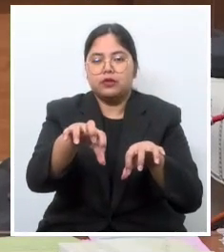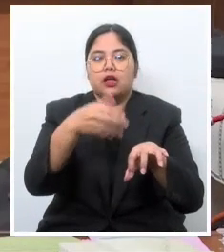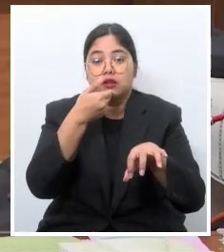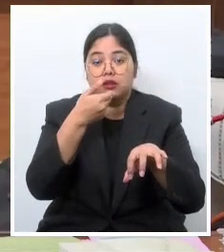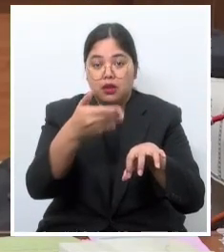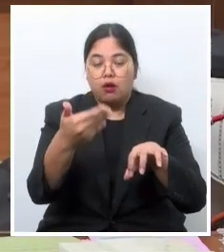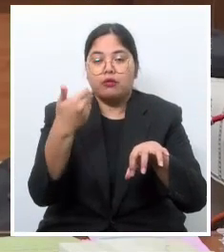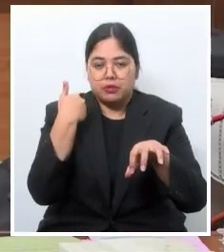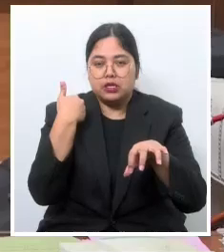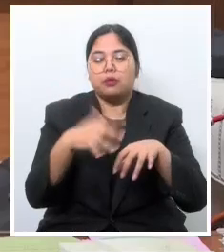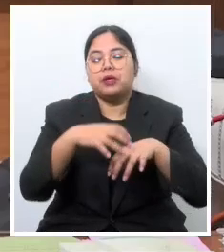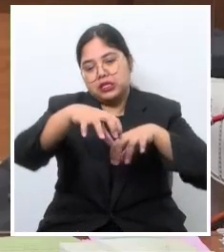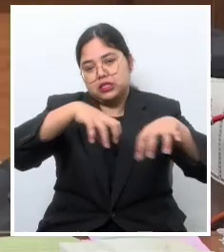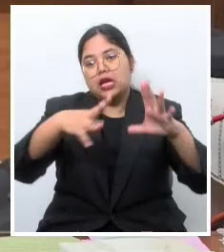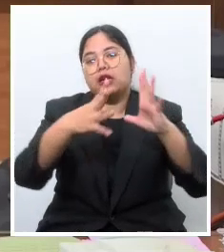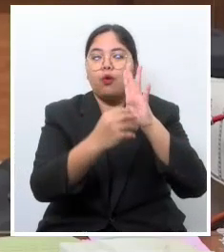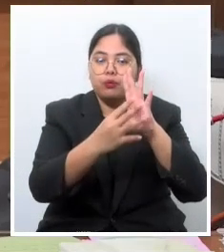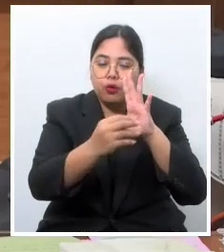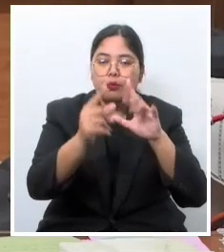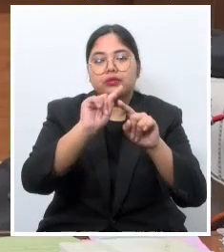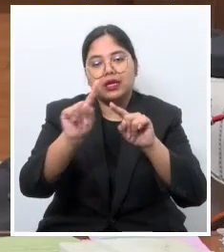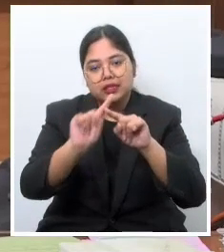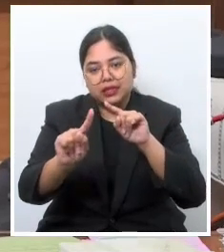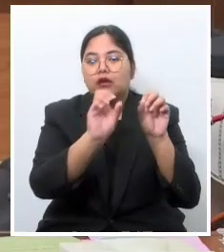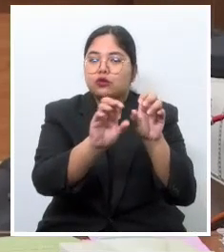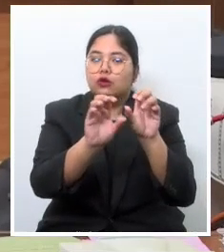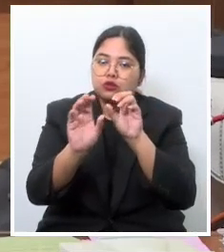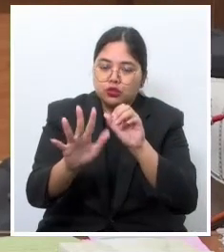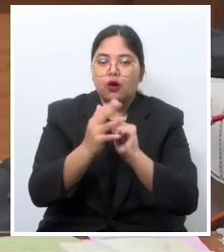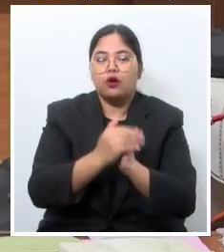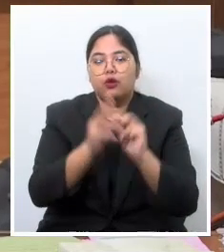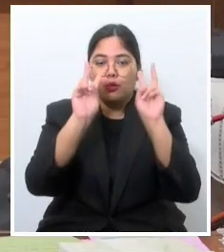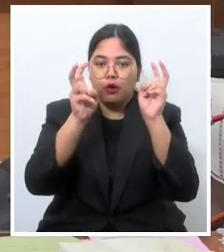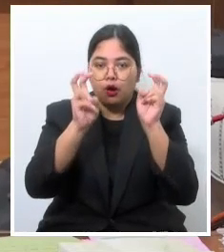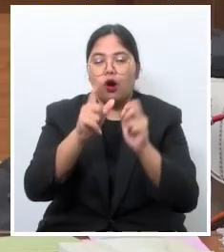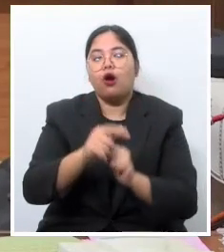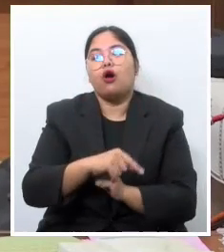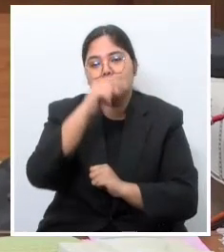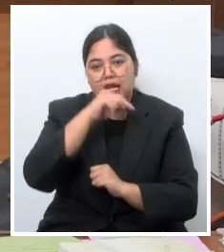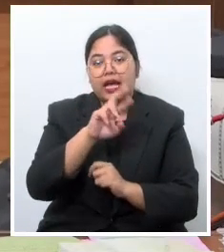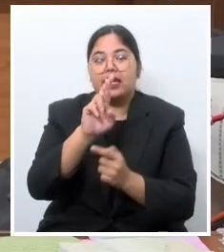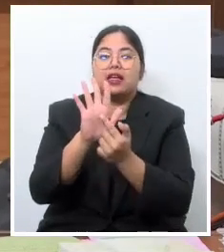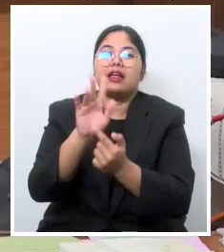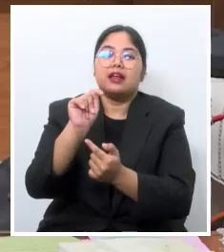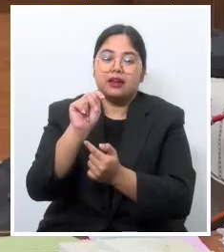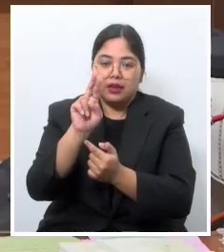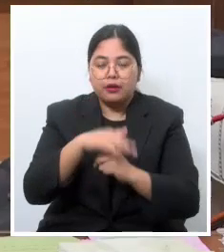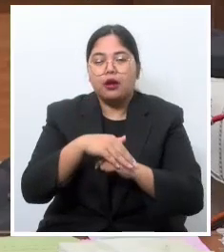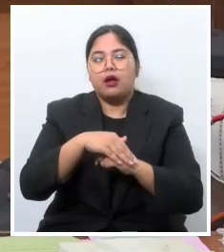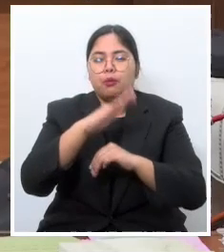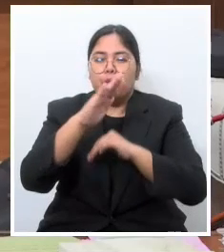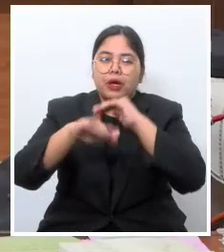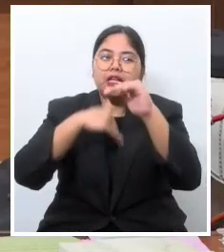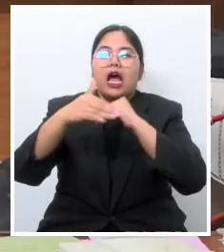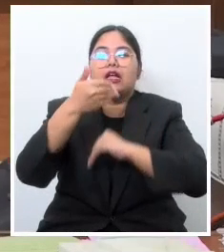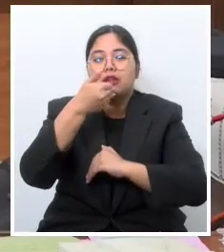สัมมนาผู้บริหารโรงเรียนไทรัฐวิทยาในหัวข้อไทยรัฐวิทยากับการพัฒนาที่ยั่งยืนซึ่ง